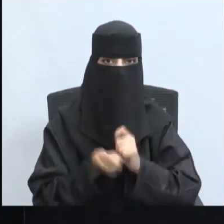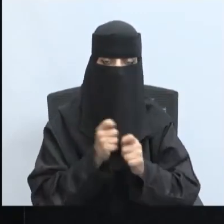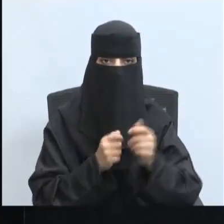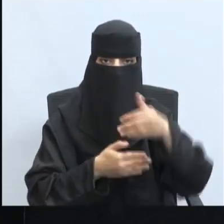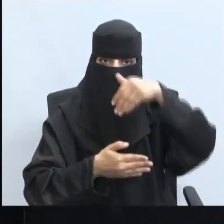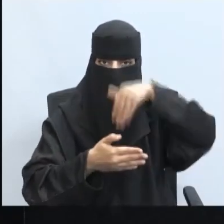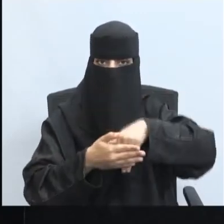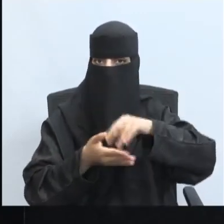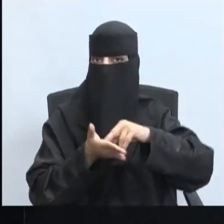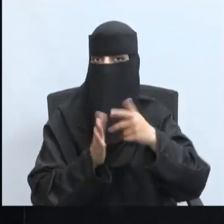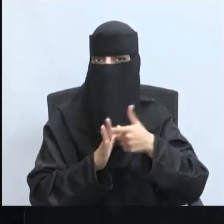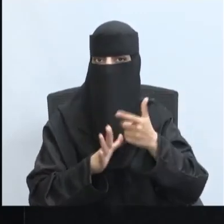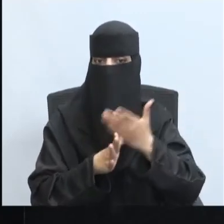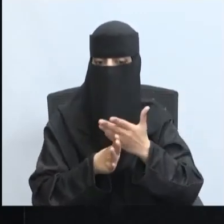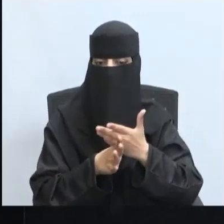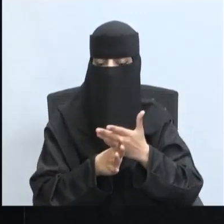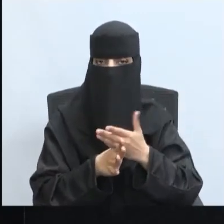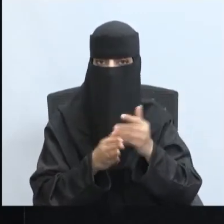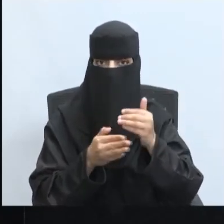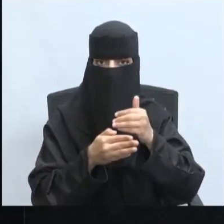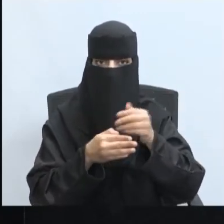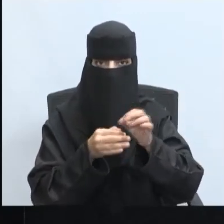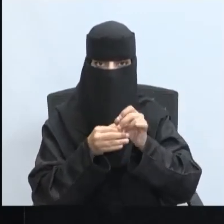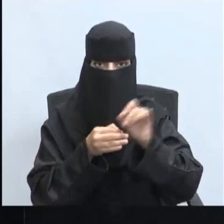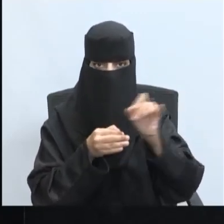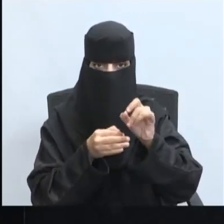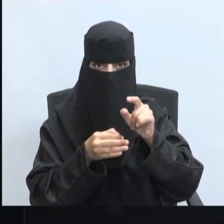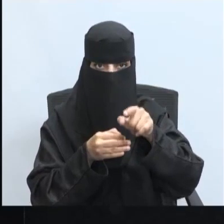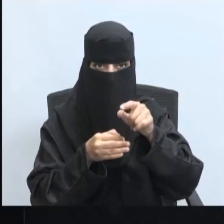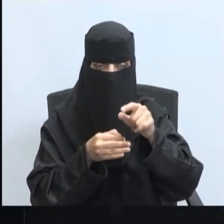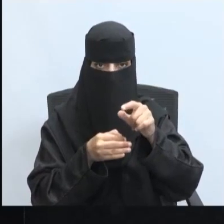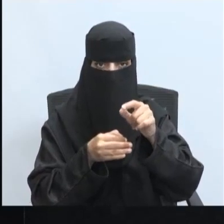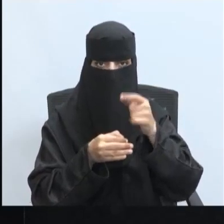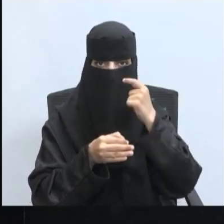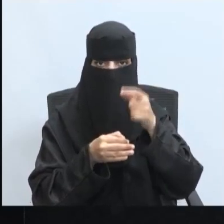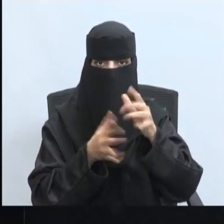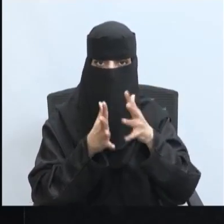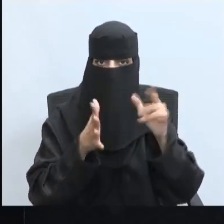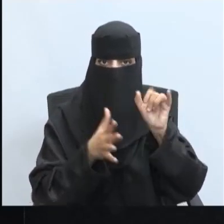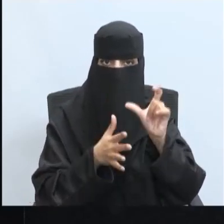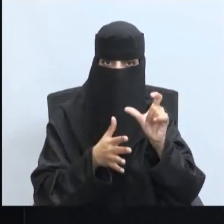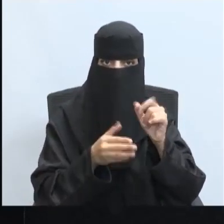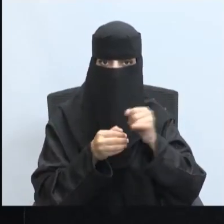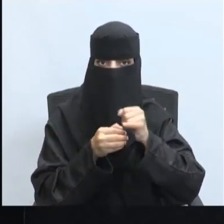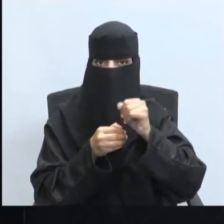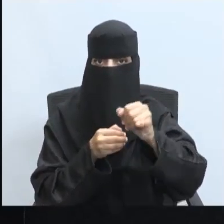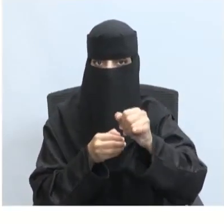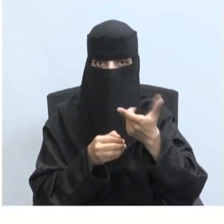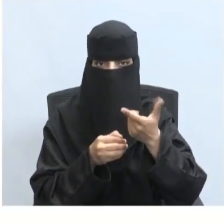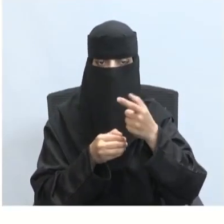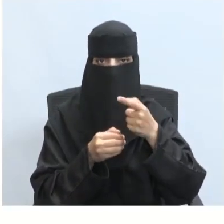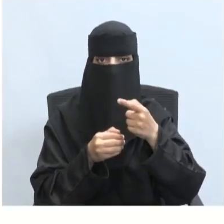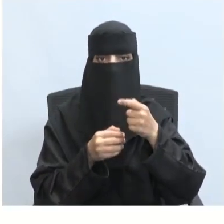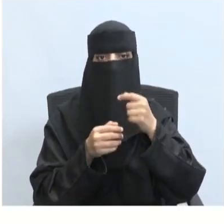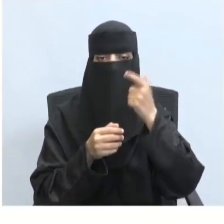الصوره خلف الشبكيه لان البعد البؤري للعين المصابه اكبر من البعد البؤري